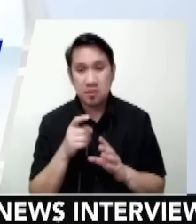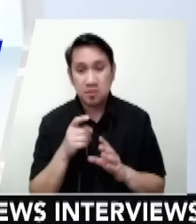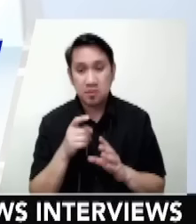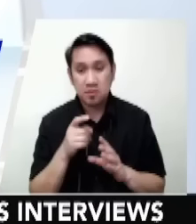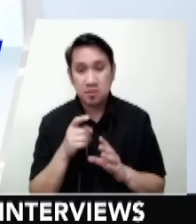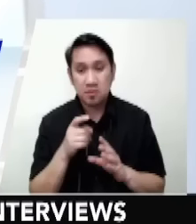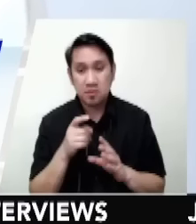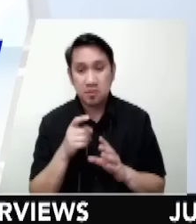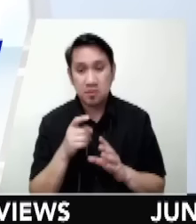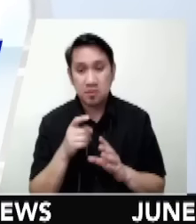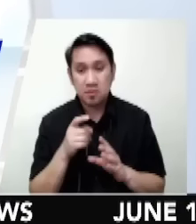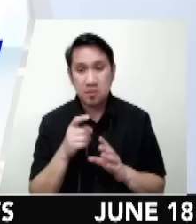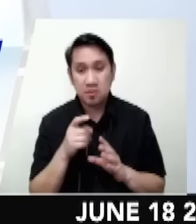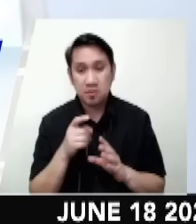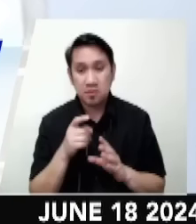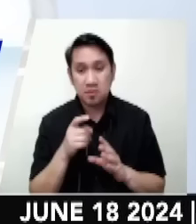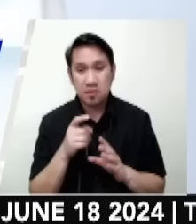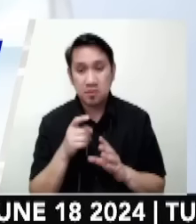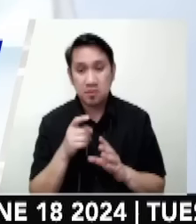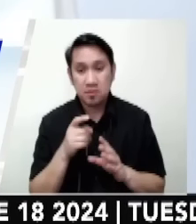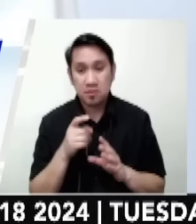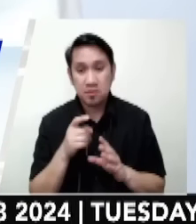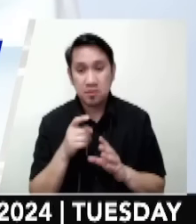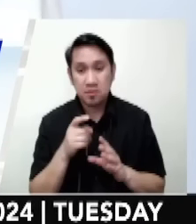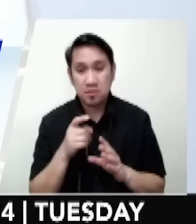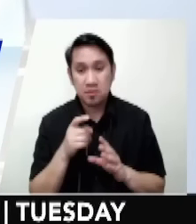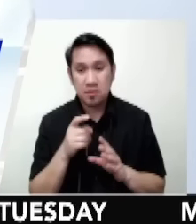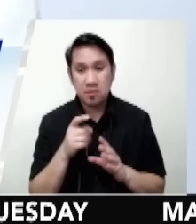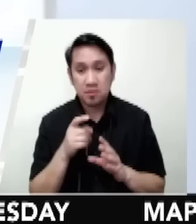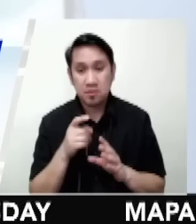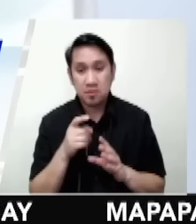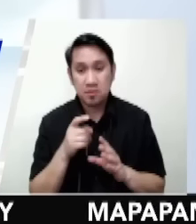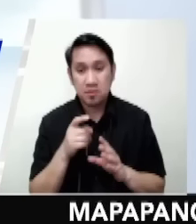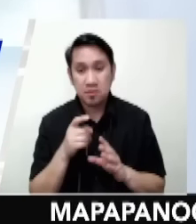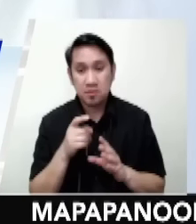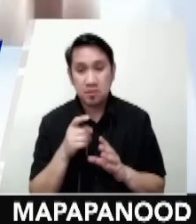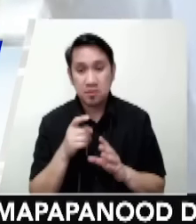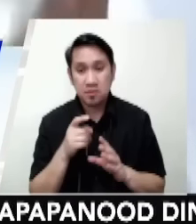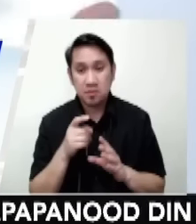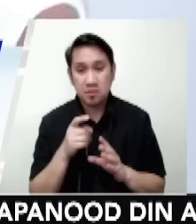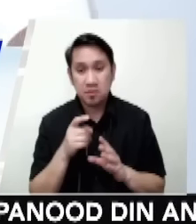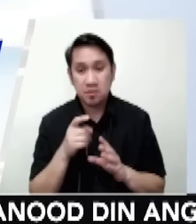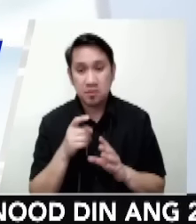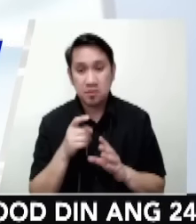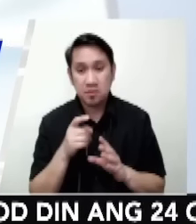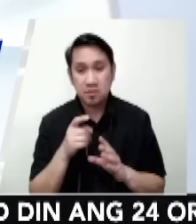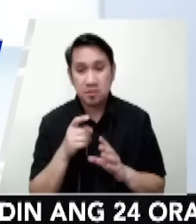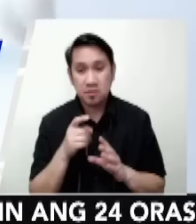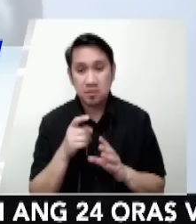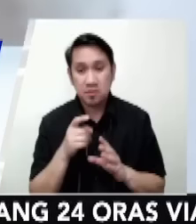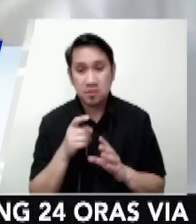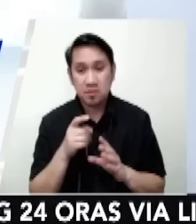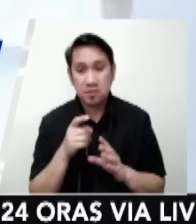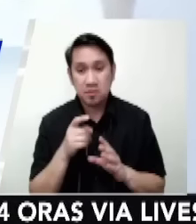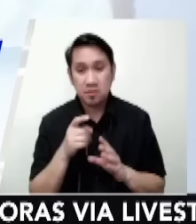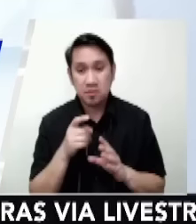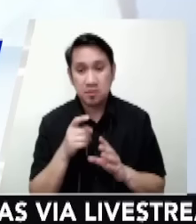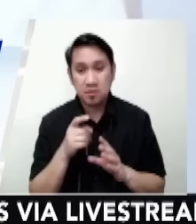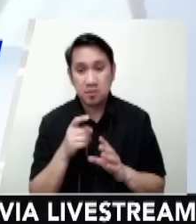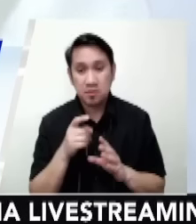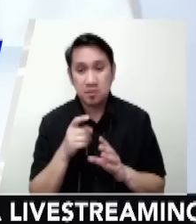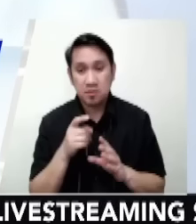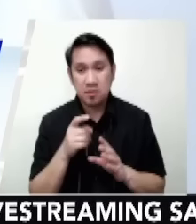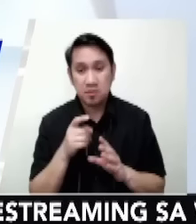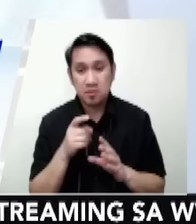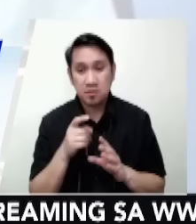yung intelligence fund. Magbigay tayo ng reward system. Bakit hindi? Ikalat natin yan.